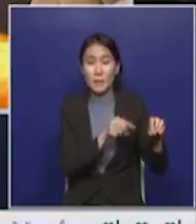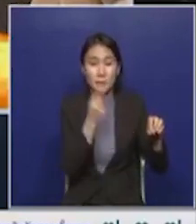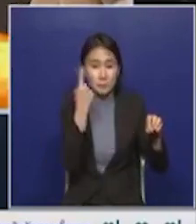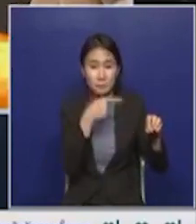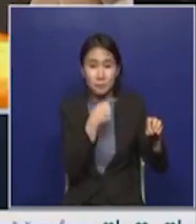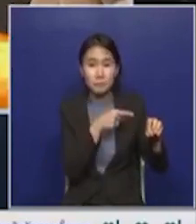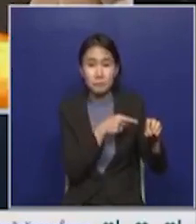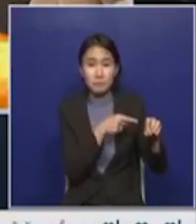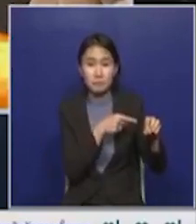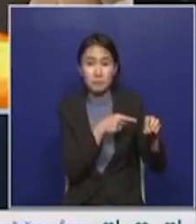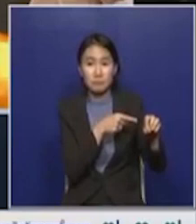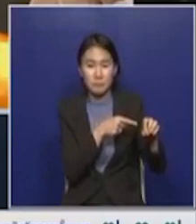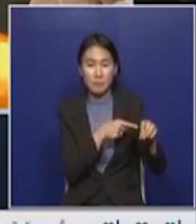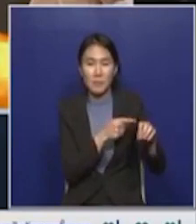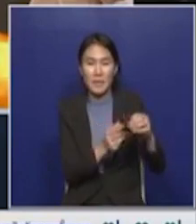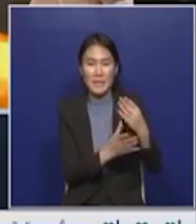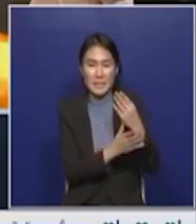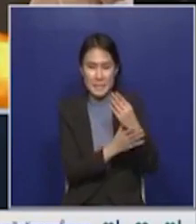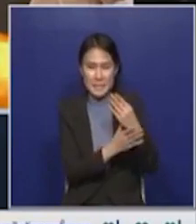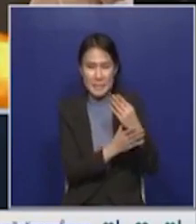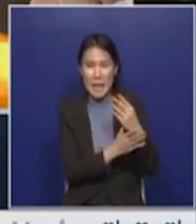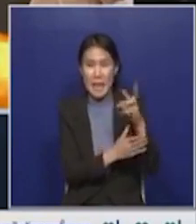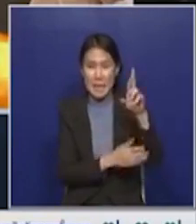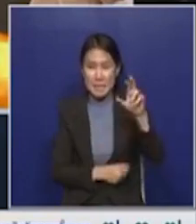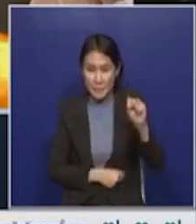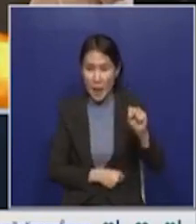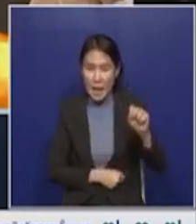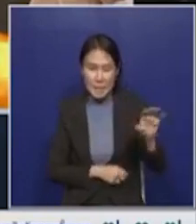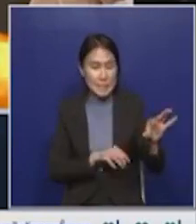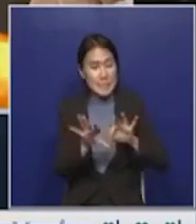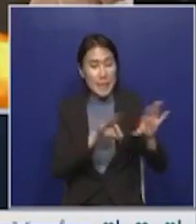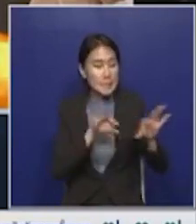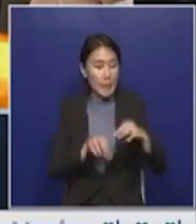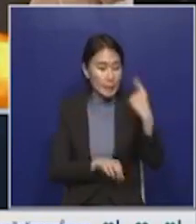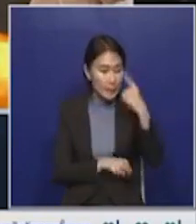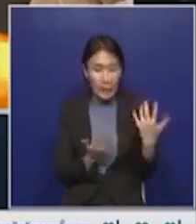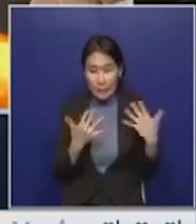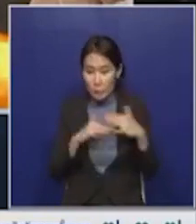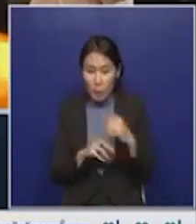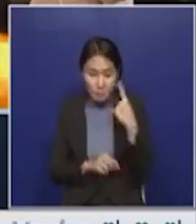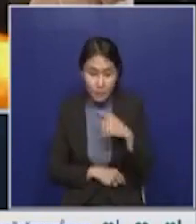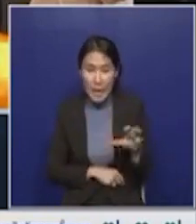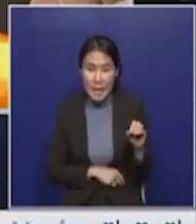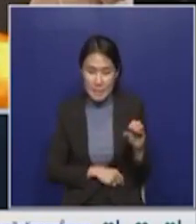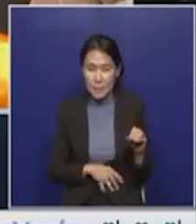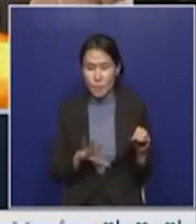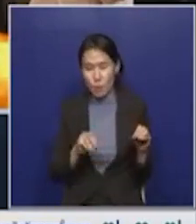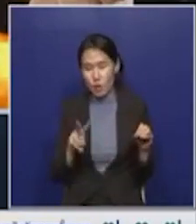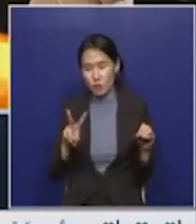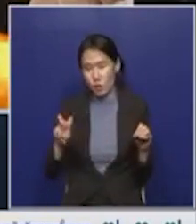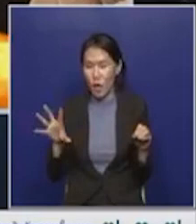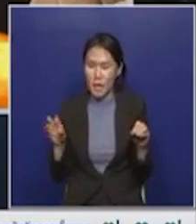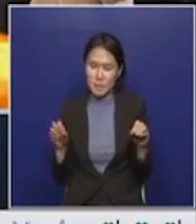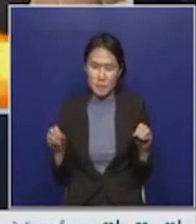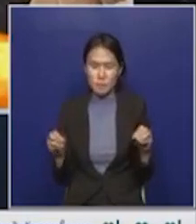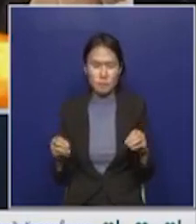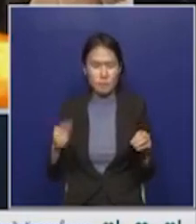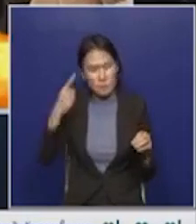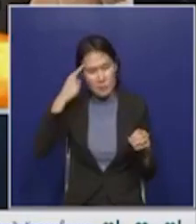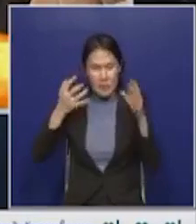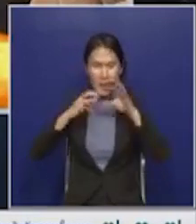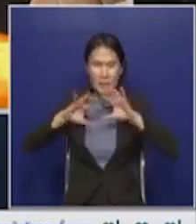มาจากให้สภานิติบัญญัติๆสภารัฐสภาเรื่องก็สวบวกสองฝ่ายทหารโหดเป็นไงก็